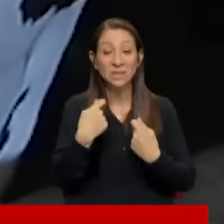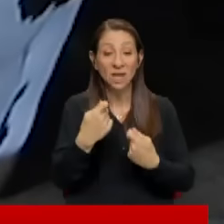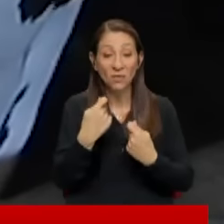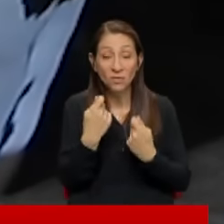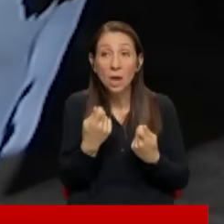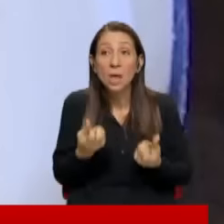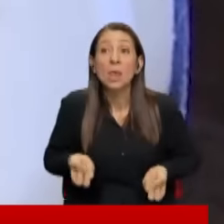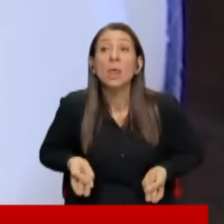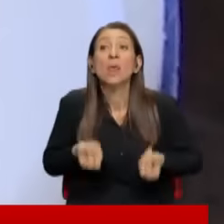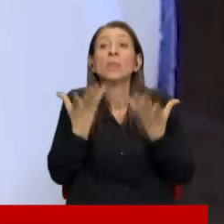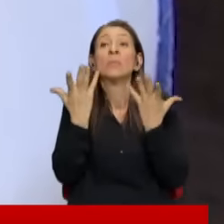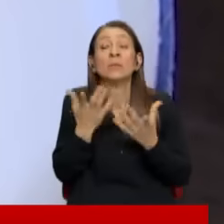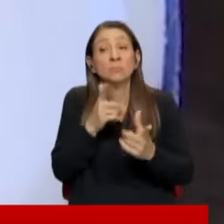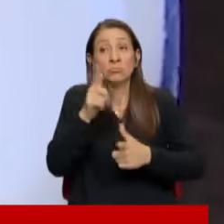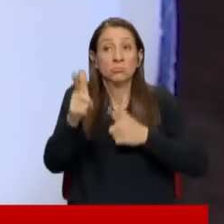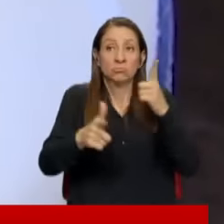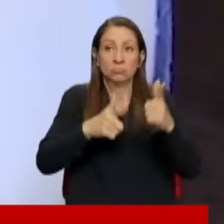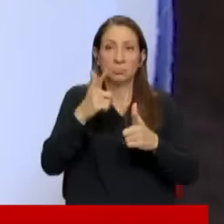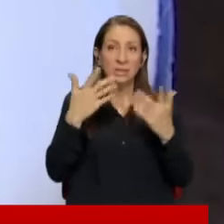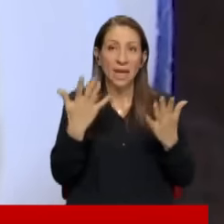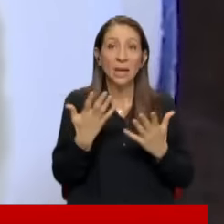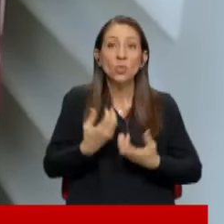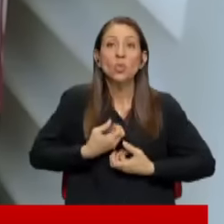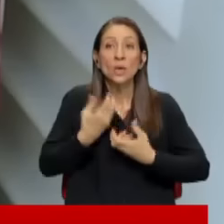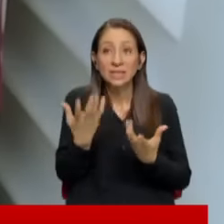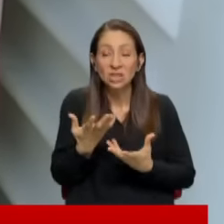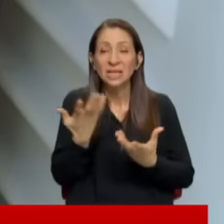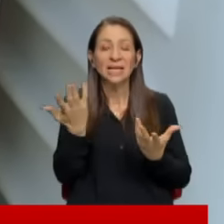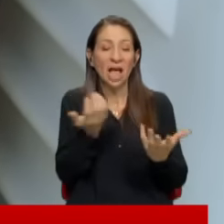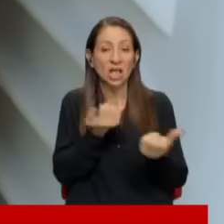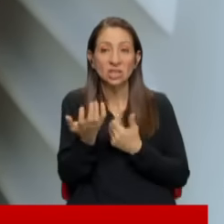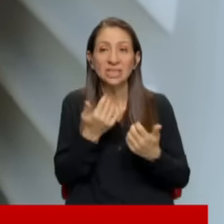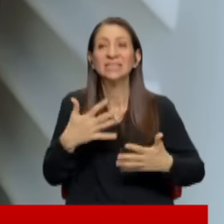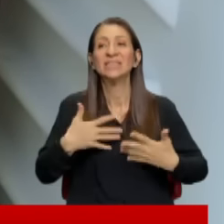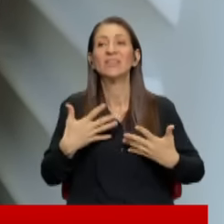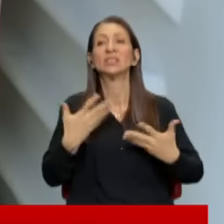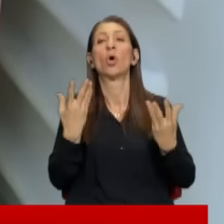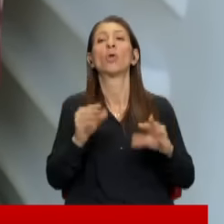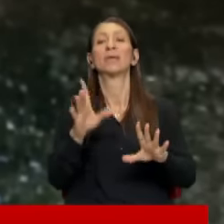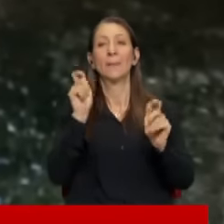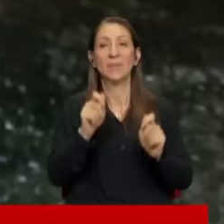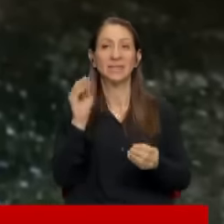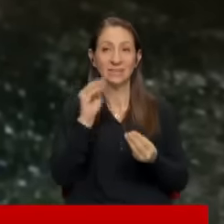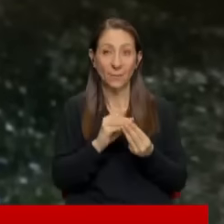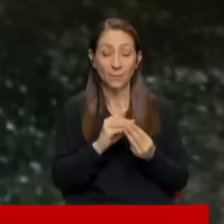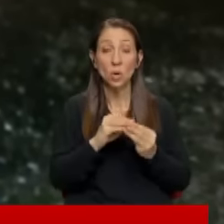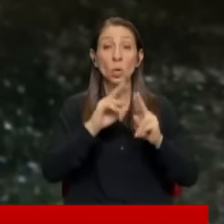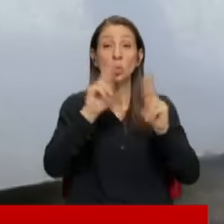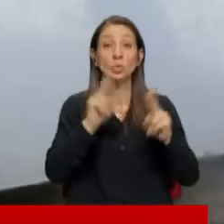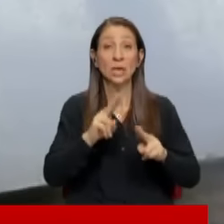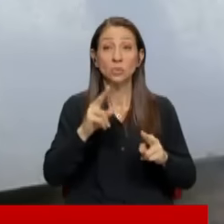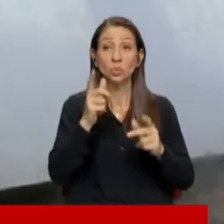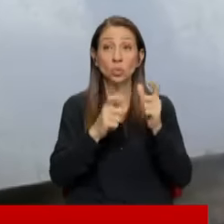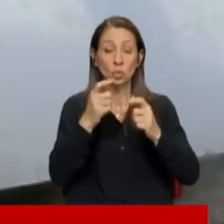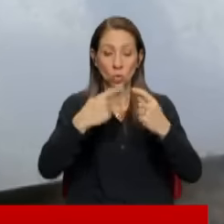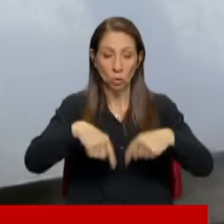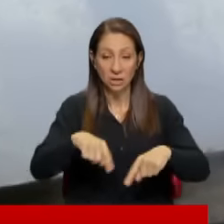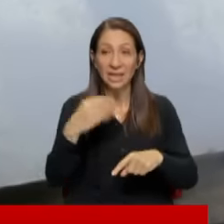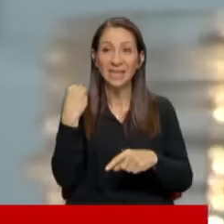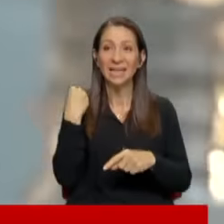maliyetlerinin altındaki artışa isyan etmişti. Yani ne üretici ne de tüketiciyi sevindirmişti yapılan zam. Ulusal Süt Konseyi yeni çift